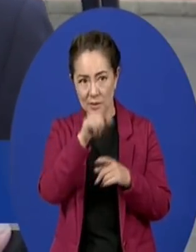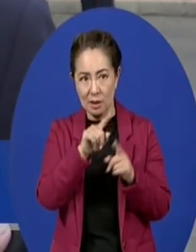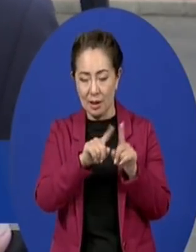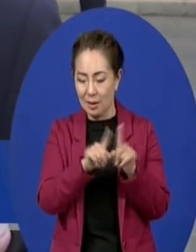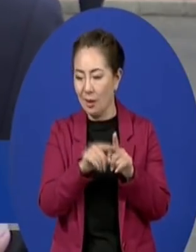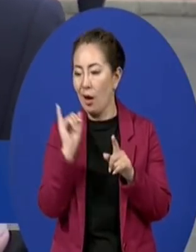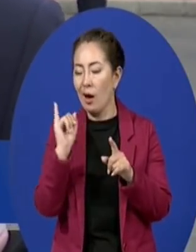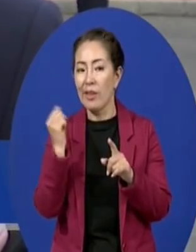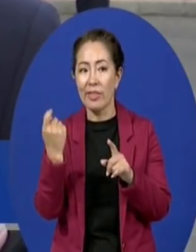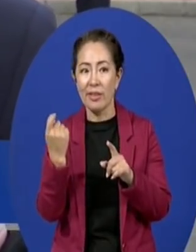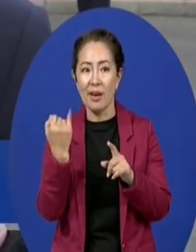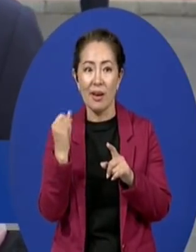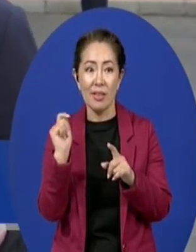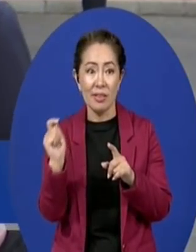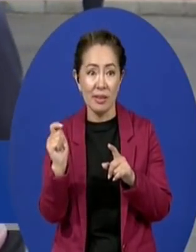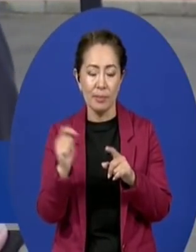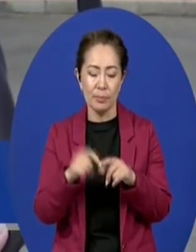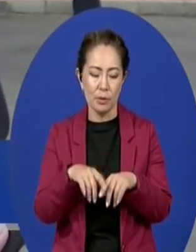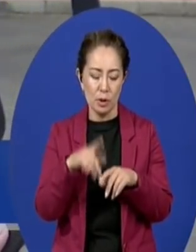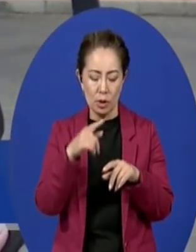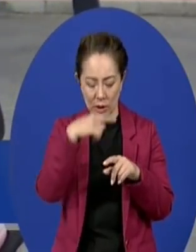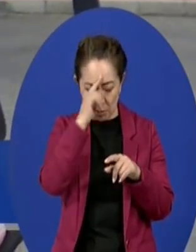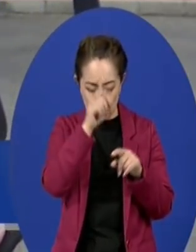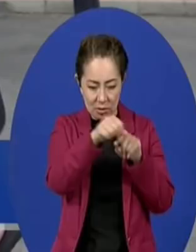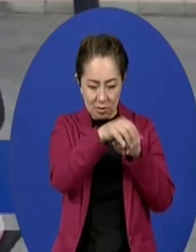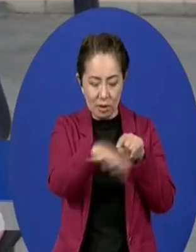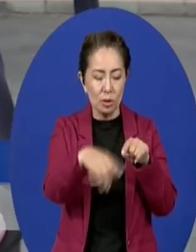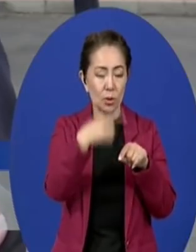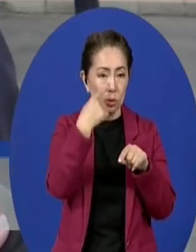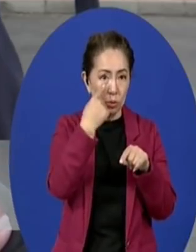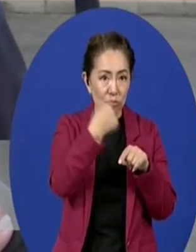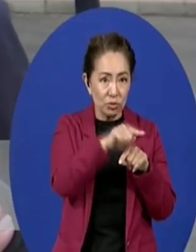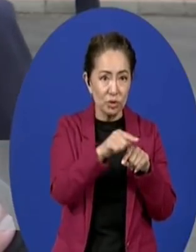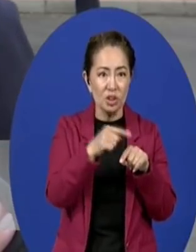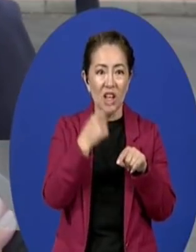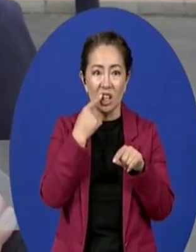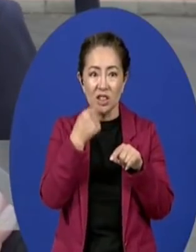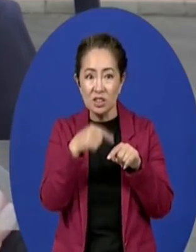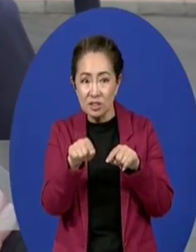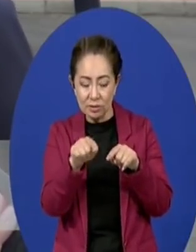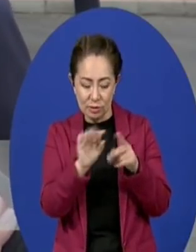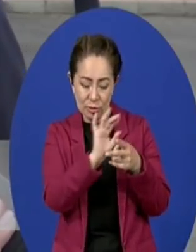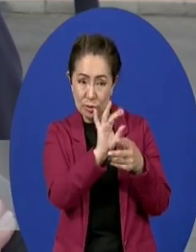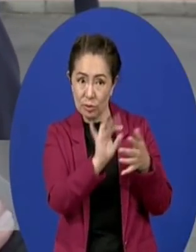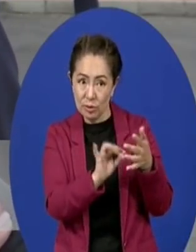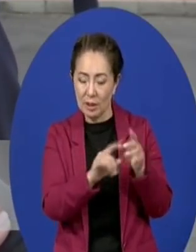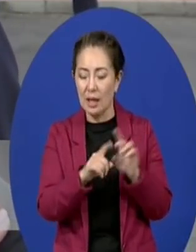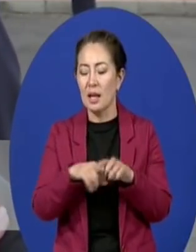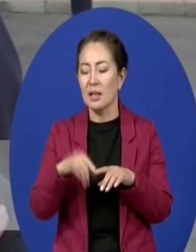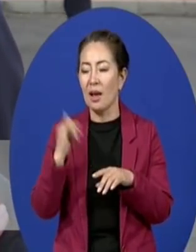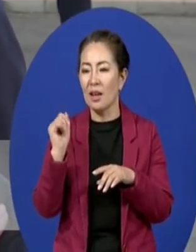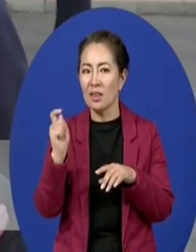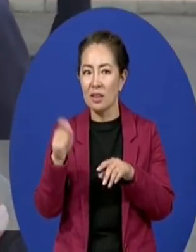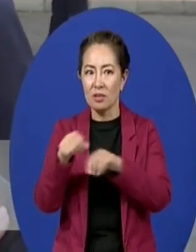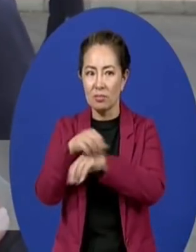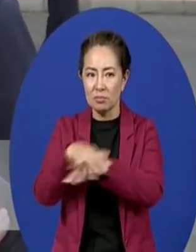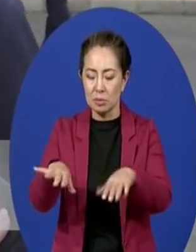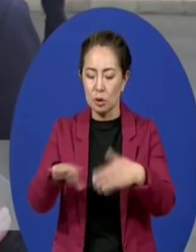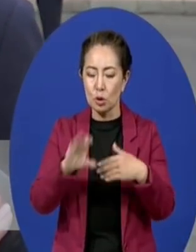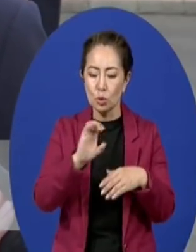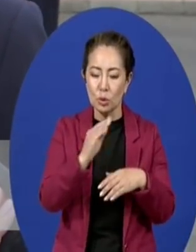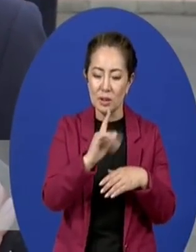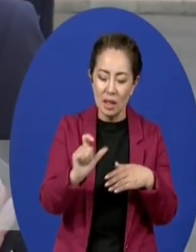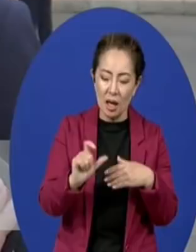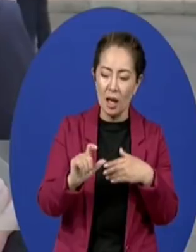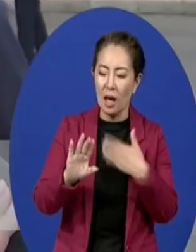маань адилхан. Эмч маань өөрөө нүдний шүднийгээ задраад явдагтай адилхан. Мэдээлэл технологи инженер гэдэг маань дотроо системийн аюулгүй байдлын сүлжээнийгээ маш